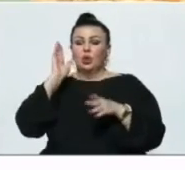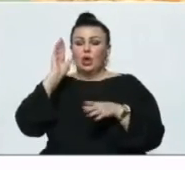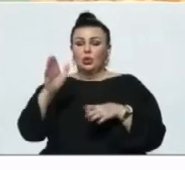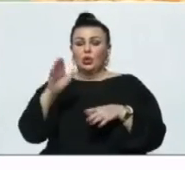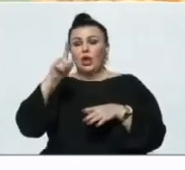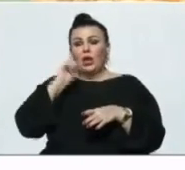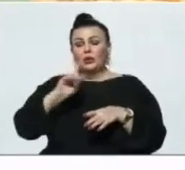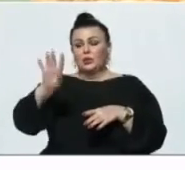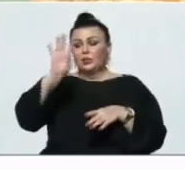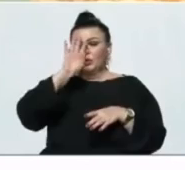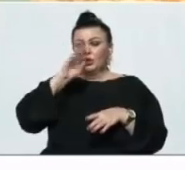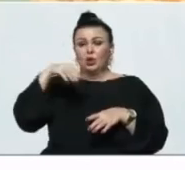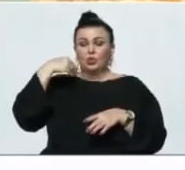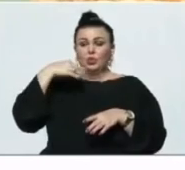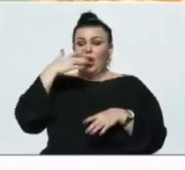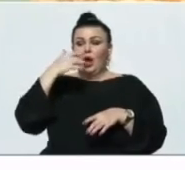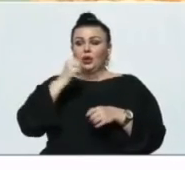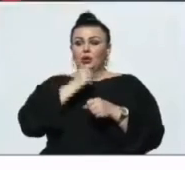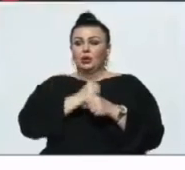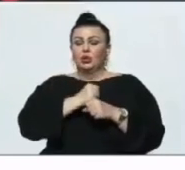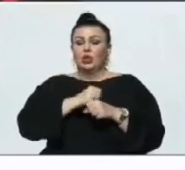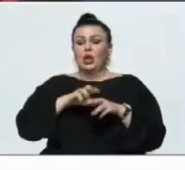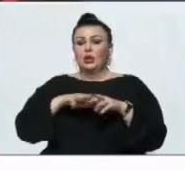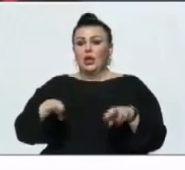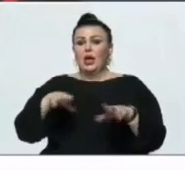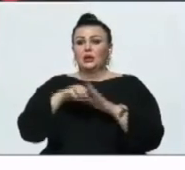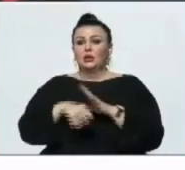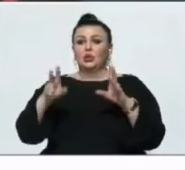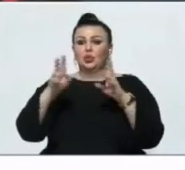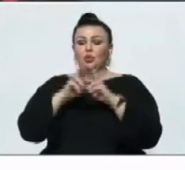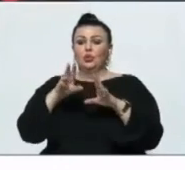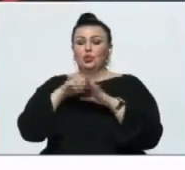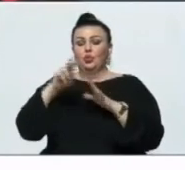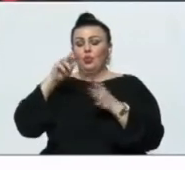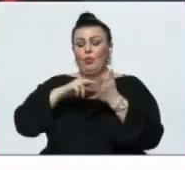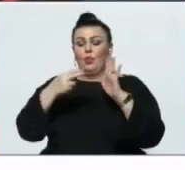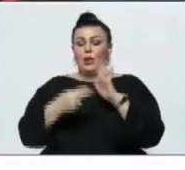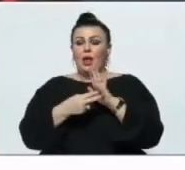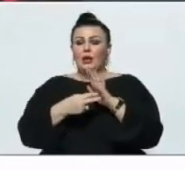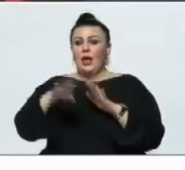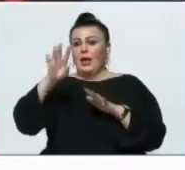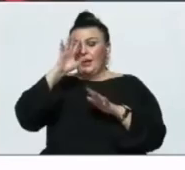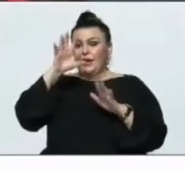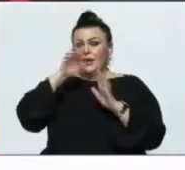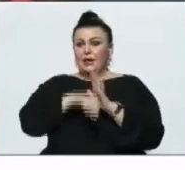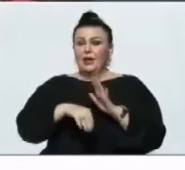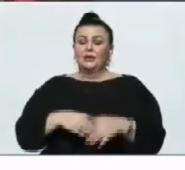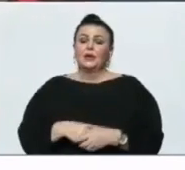Azərbaycan, İran, Türkiyə Xarici İşlər Nazirləri arasında görüşün keçirilməsi planlaşdırılır İranda.